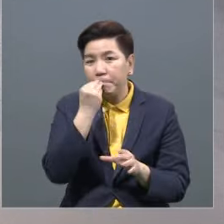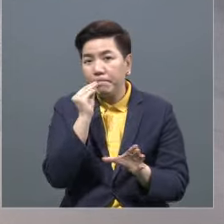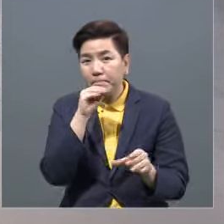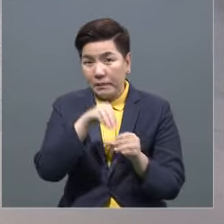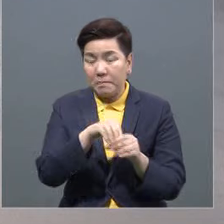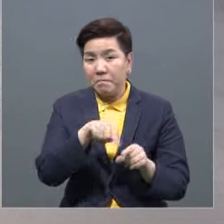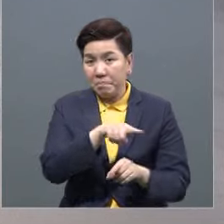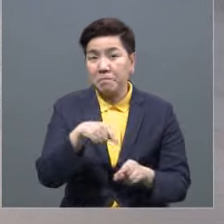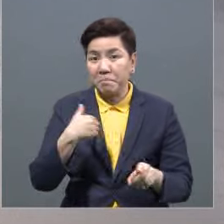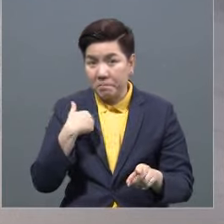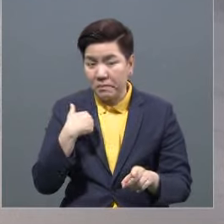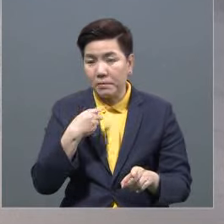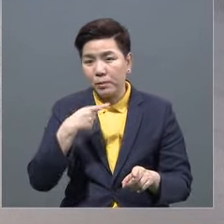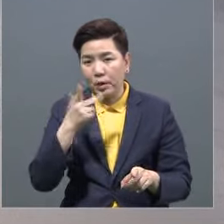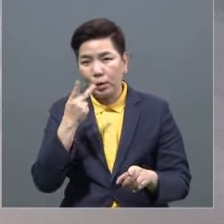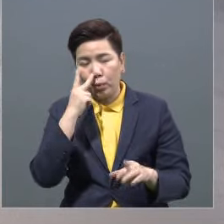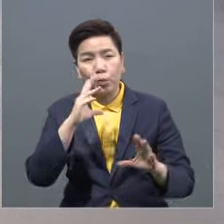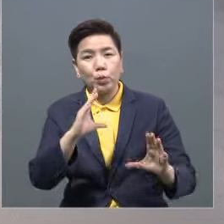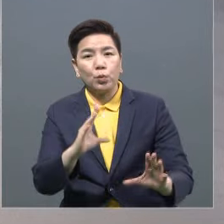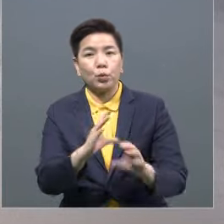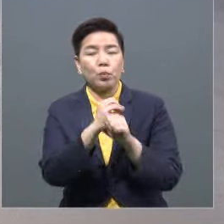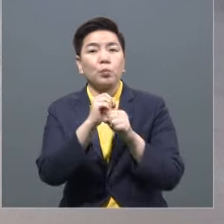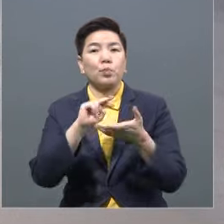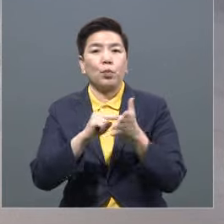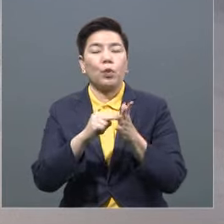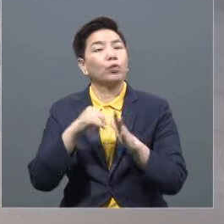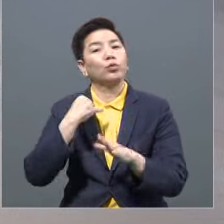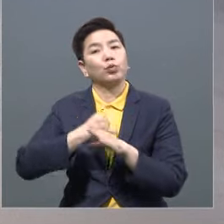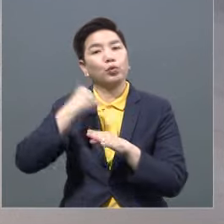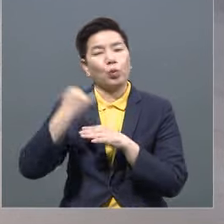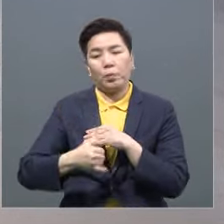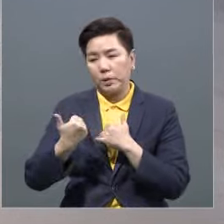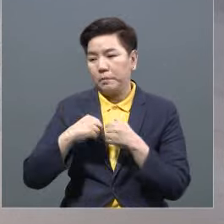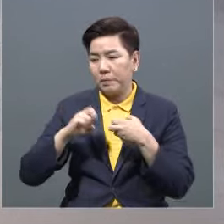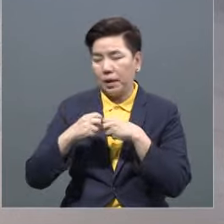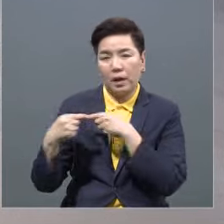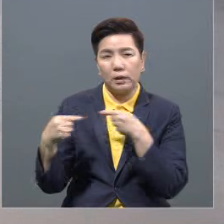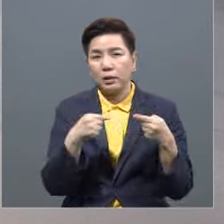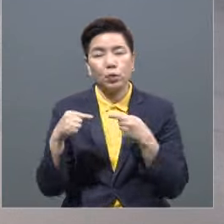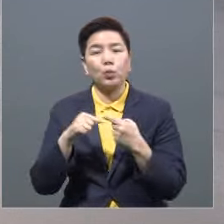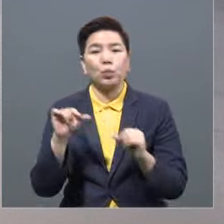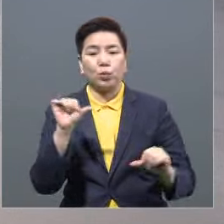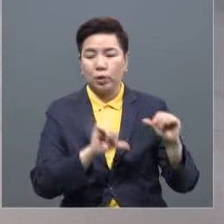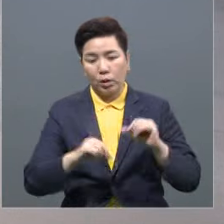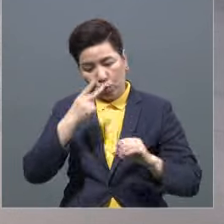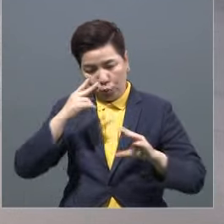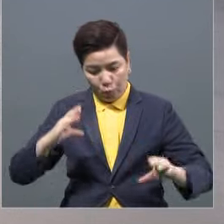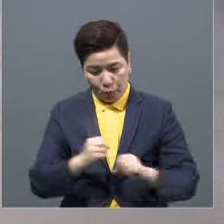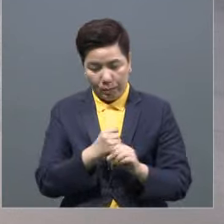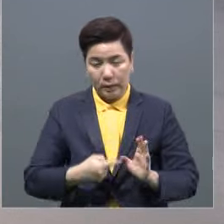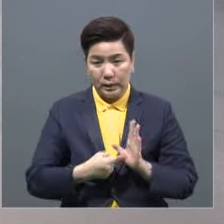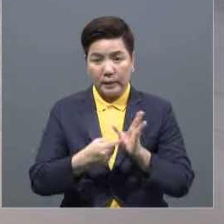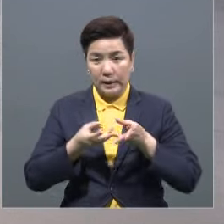วยซึ่งในภาพรวมเนี่ยถือว่าเป็นการยุติข้อถกเถียงด้วยกระบวนการทางวิทยาศาสตร์นะครับเดี๋ยววันนี้มีร